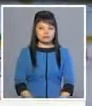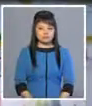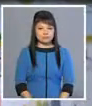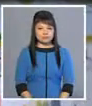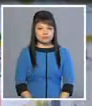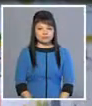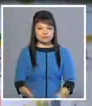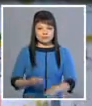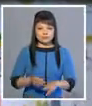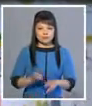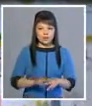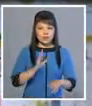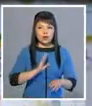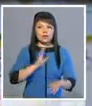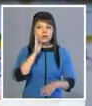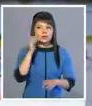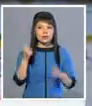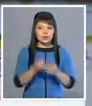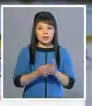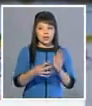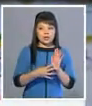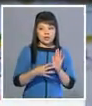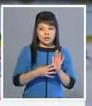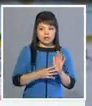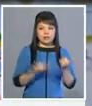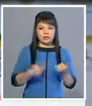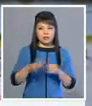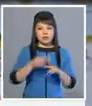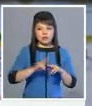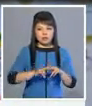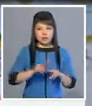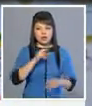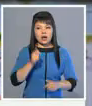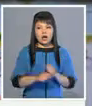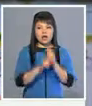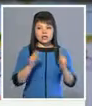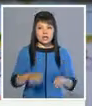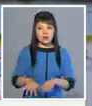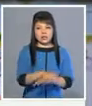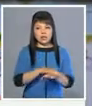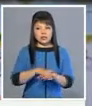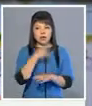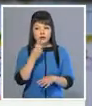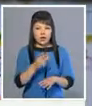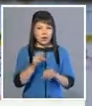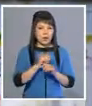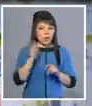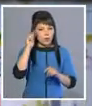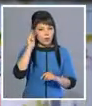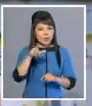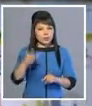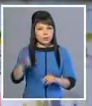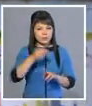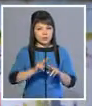Қалалық іріктеуіміз бір күн көлемінде өтті. Азанғы таңғы 9-да осы жерде ашылу салтанаты болды. Кейін жаңағы оқушылар үйіне